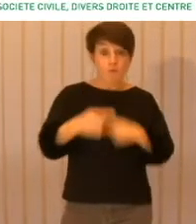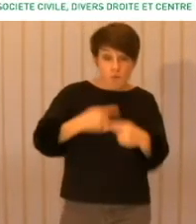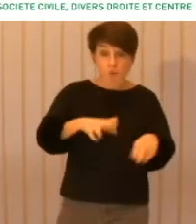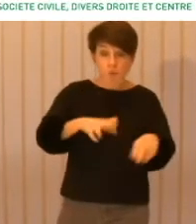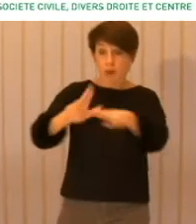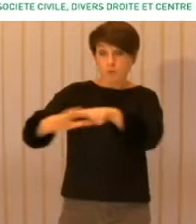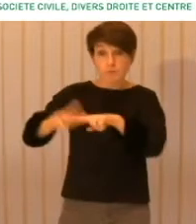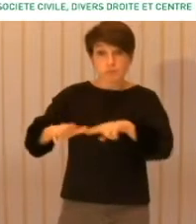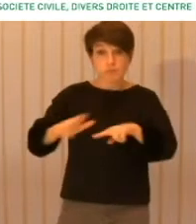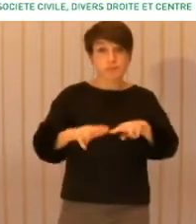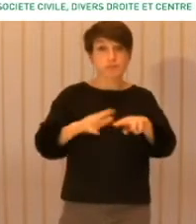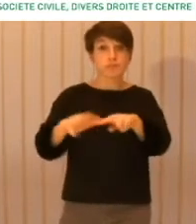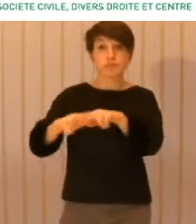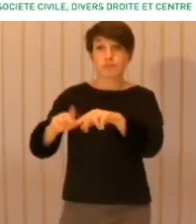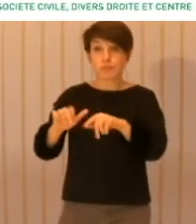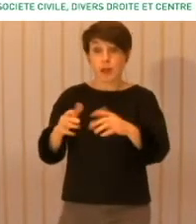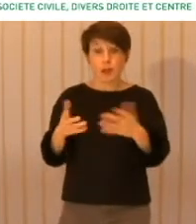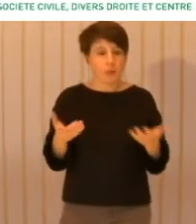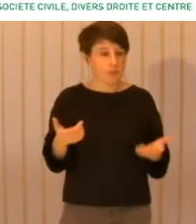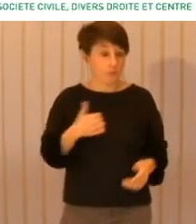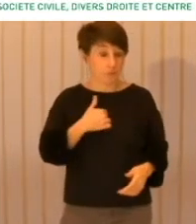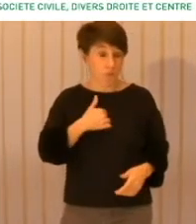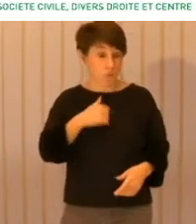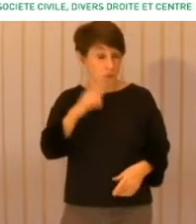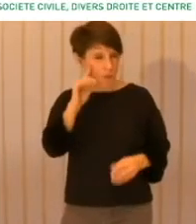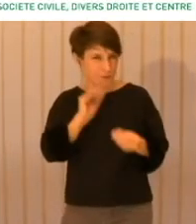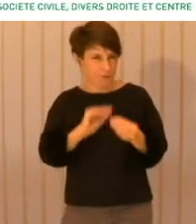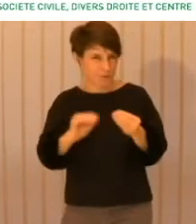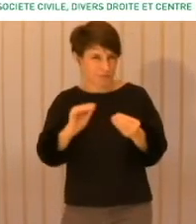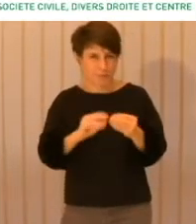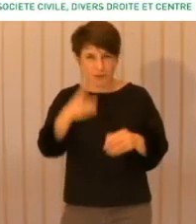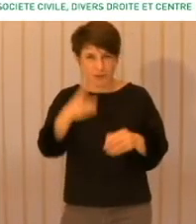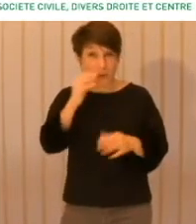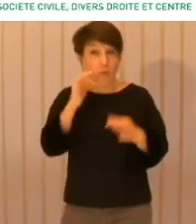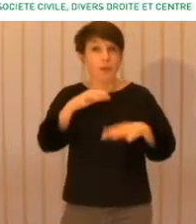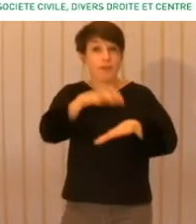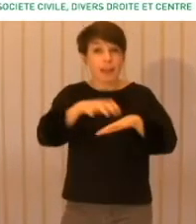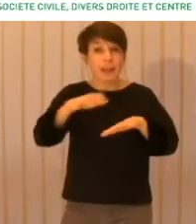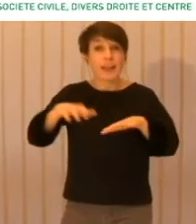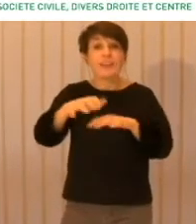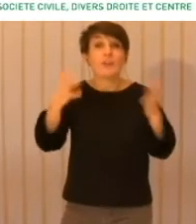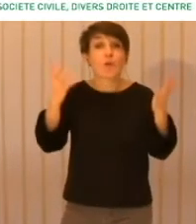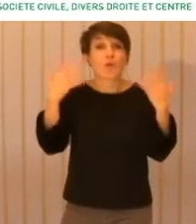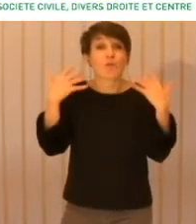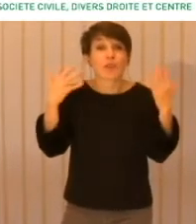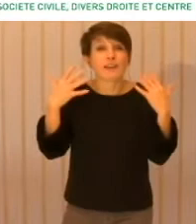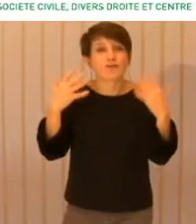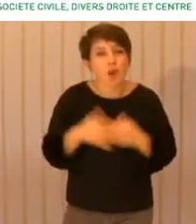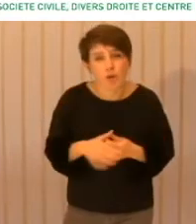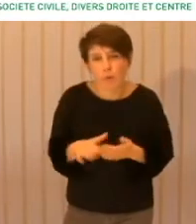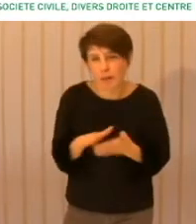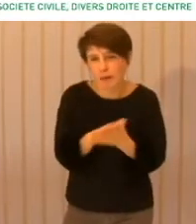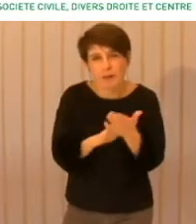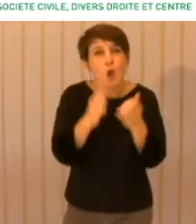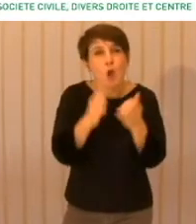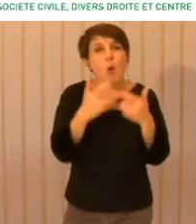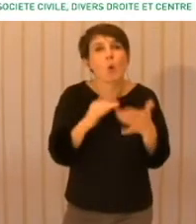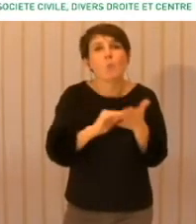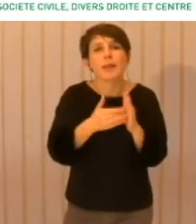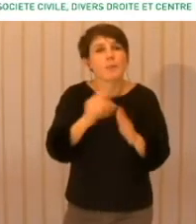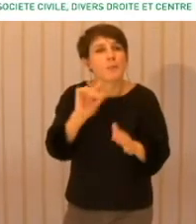savoir, malgré ce qui est dit par les uns et les autres sur les îlots de fraîcheur, combien de mètres carrés d'espace